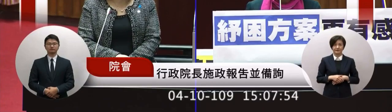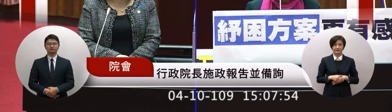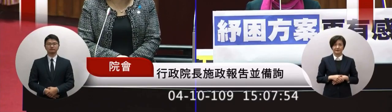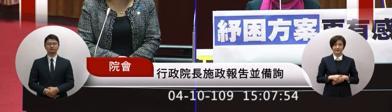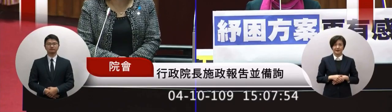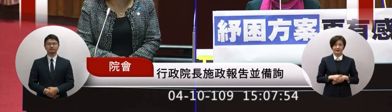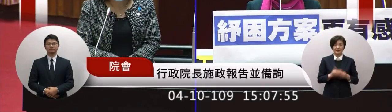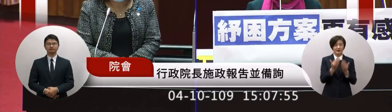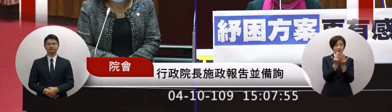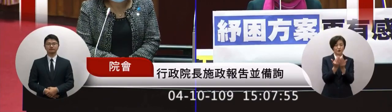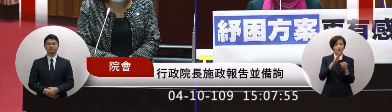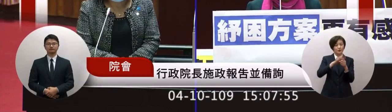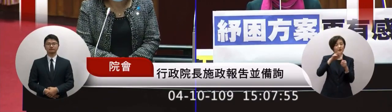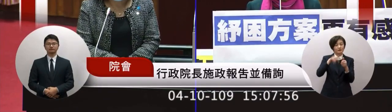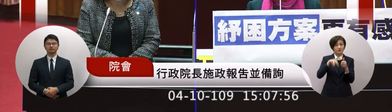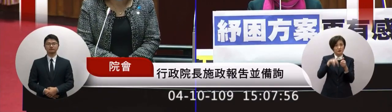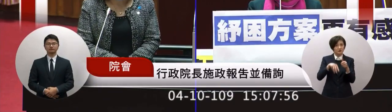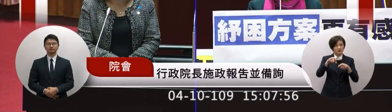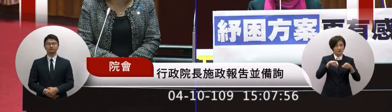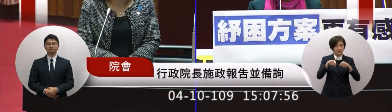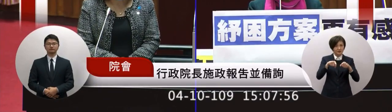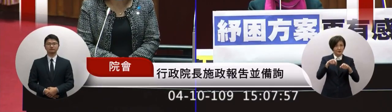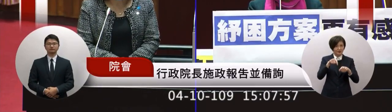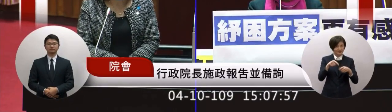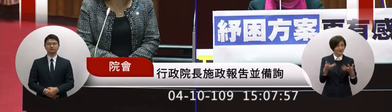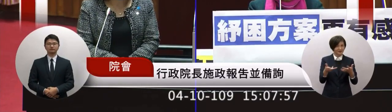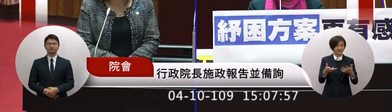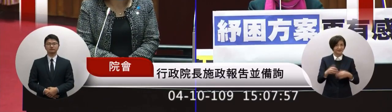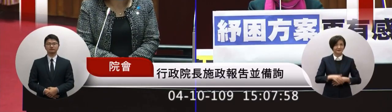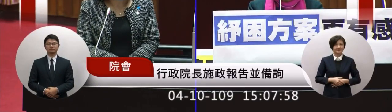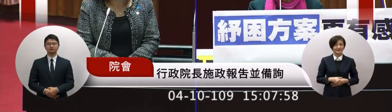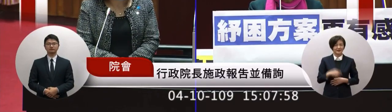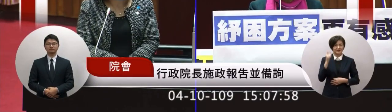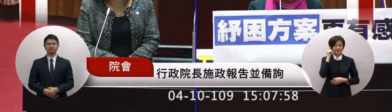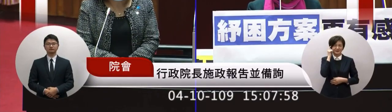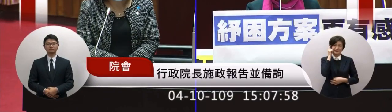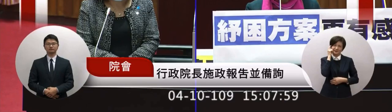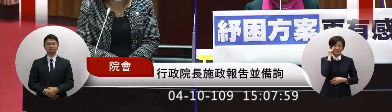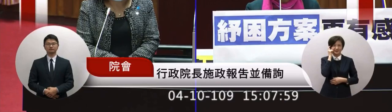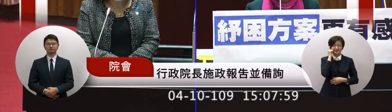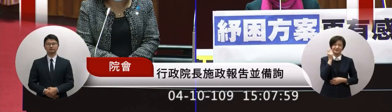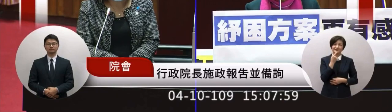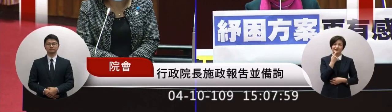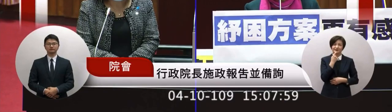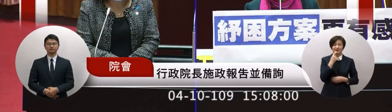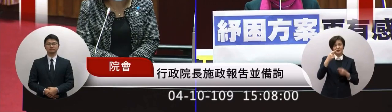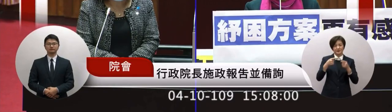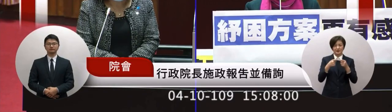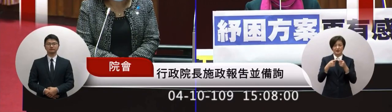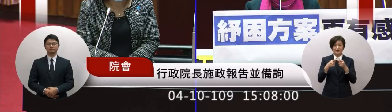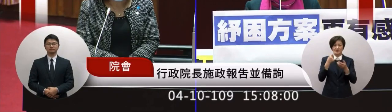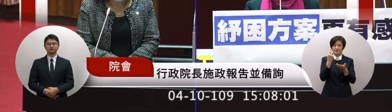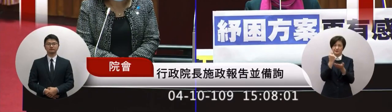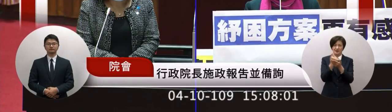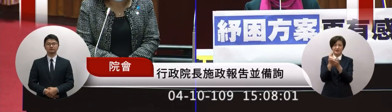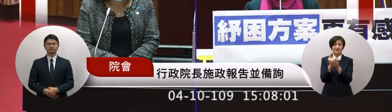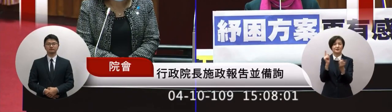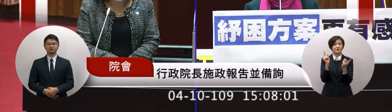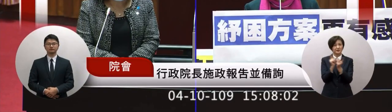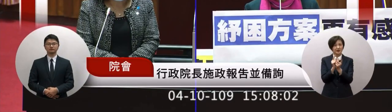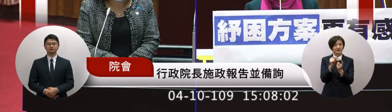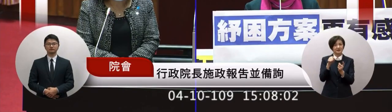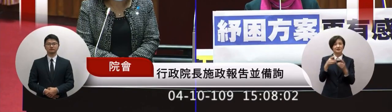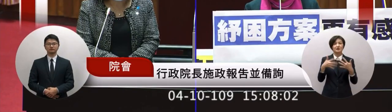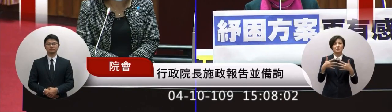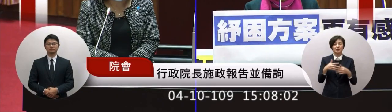电再出发的这个计划，我是觉得还是有点问题，因为每次碰到这个。比